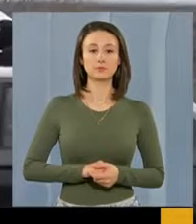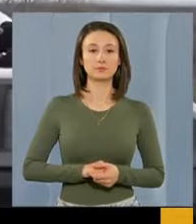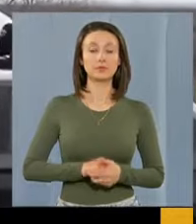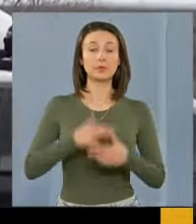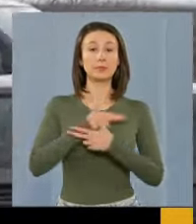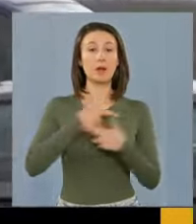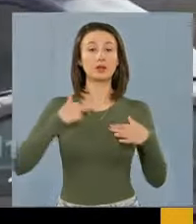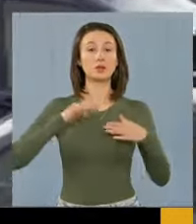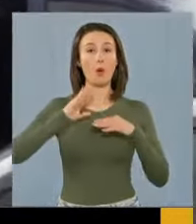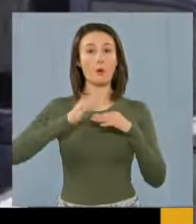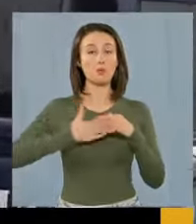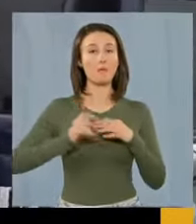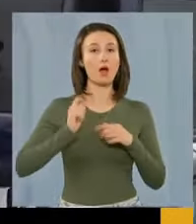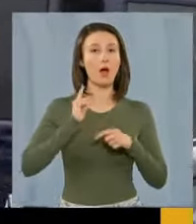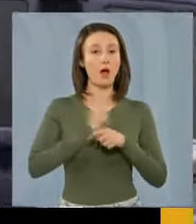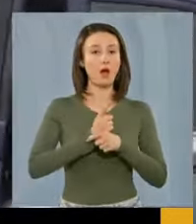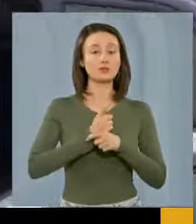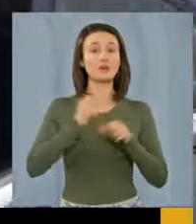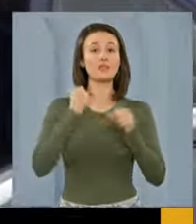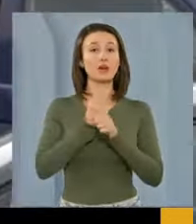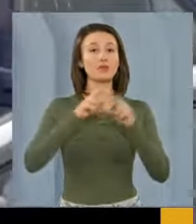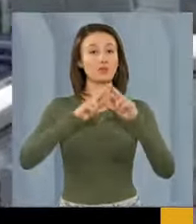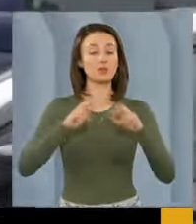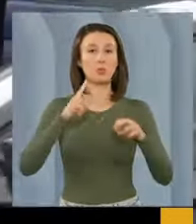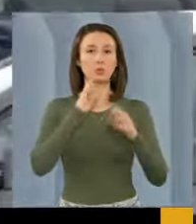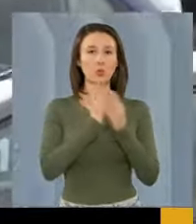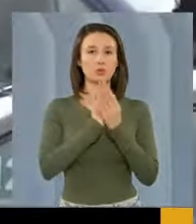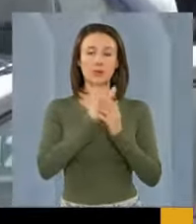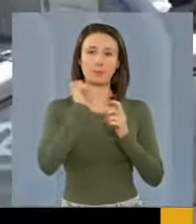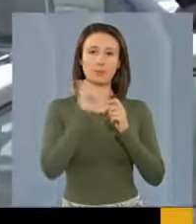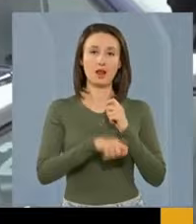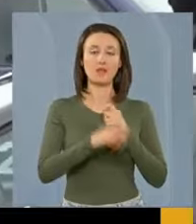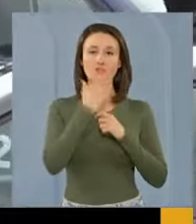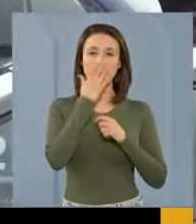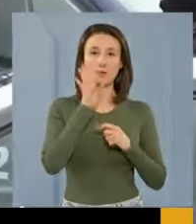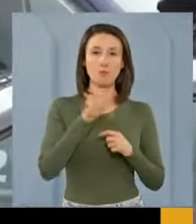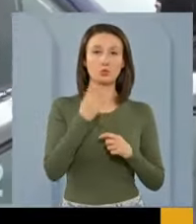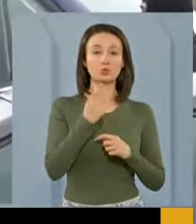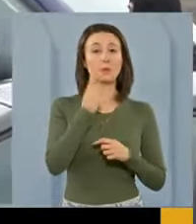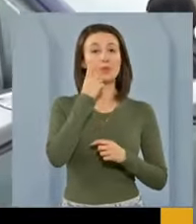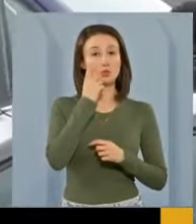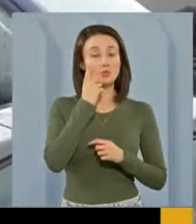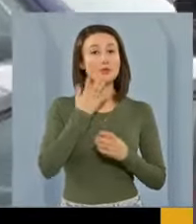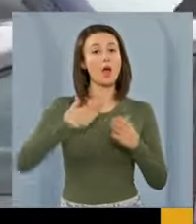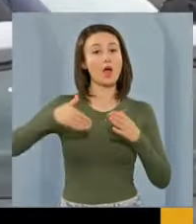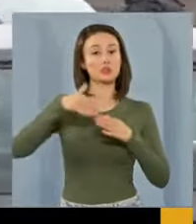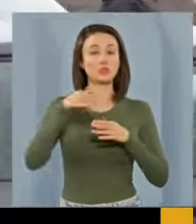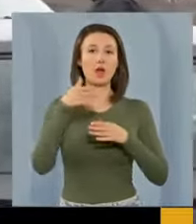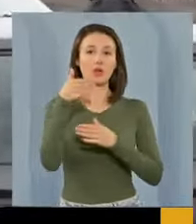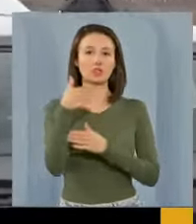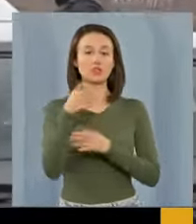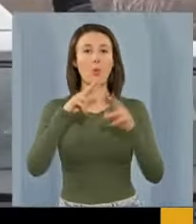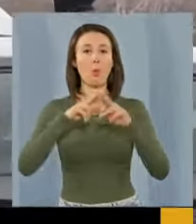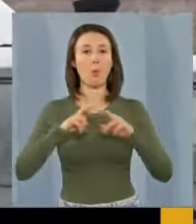Parchetul de pe lângă Tribunalul Arad efectuează cercetări într-un dosar penal față de 47 de suspecți angajați ai Agenției